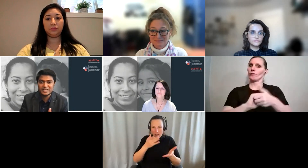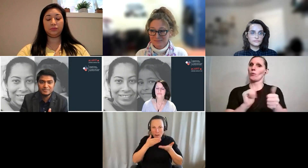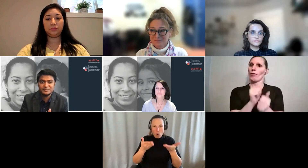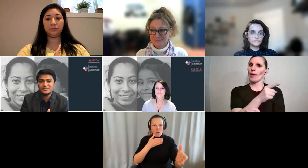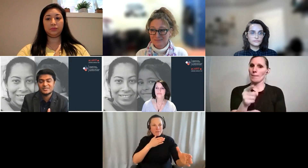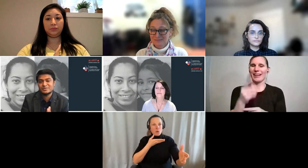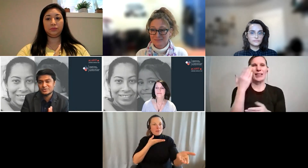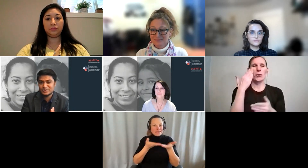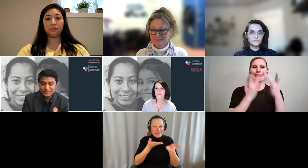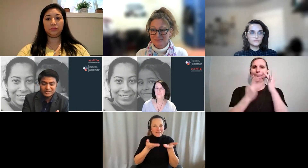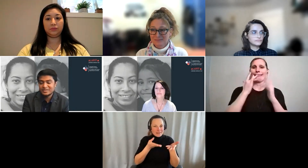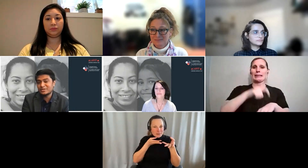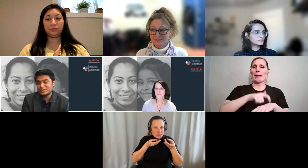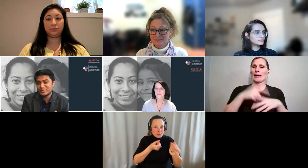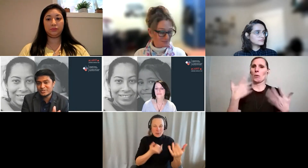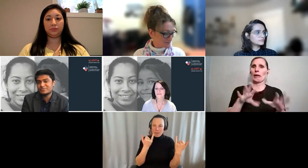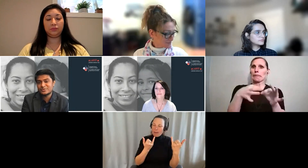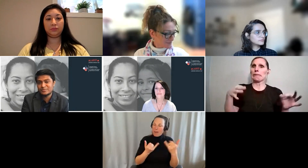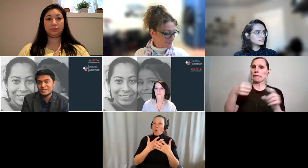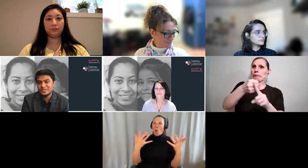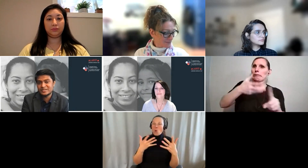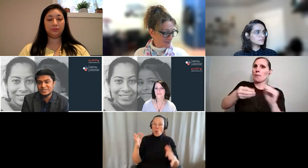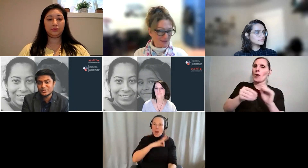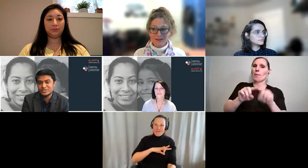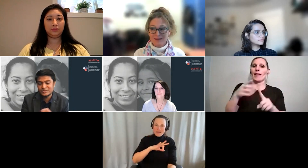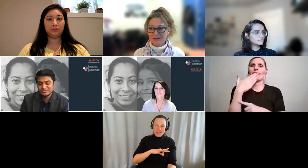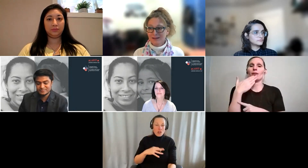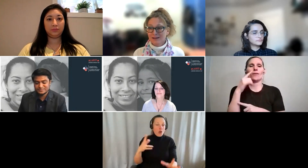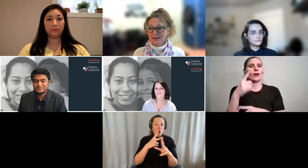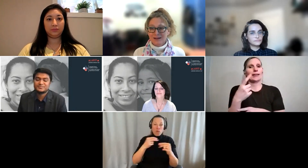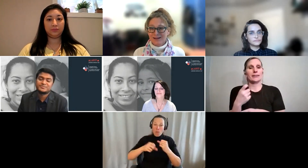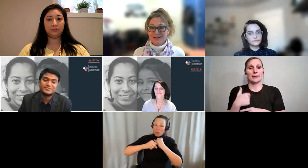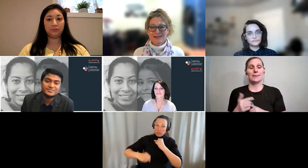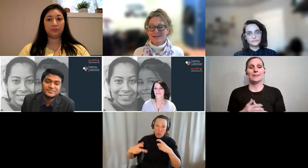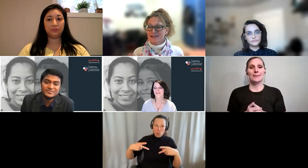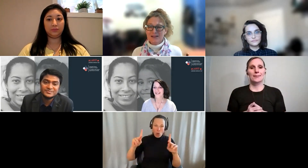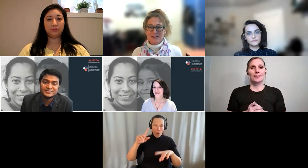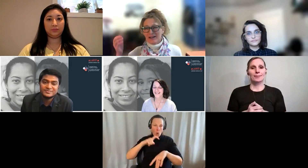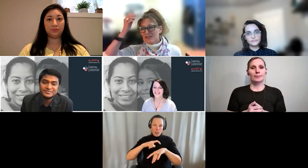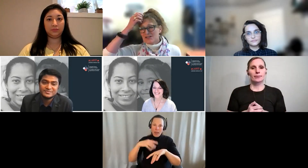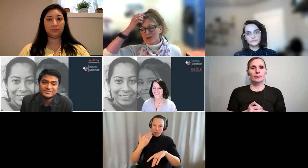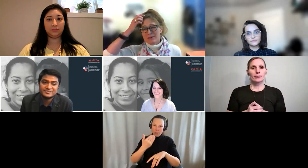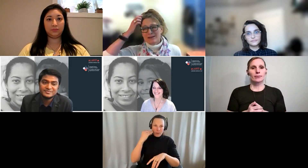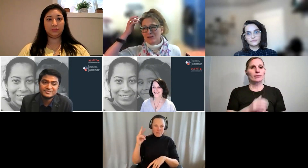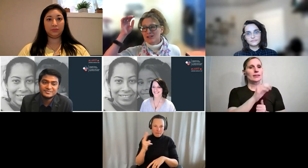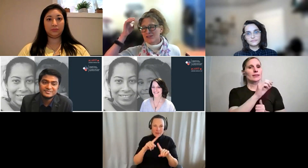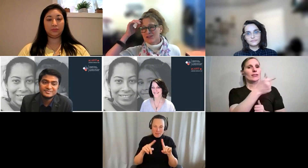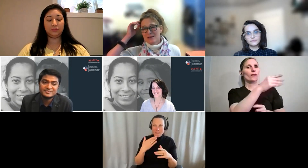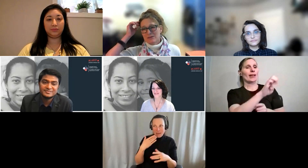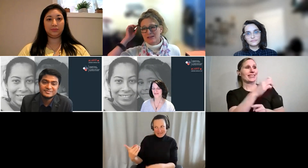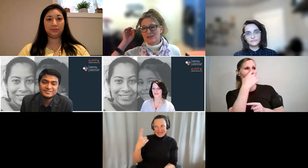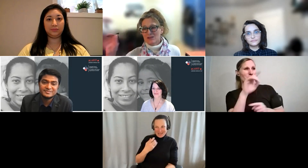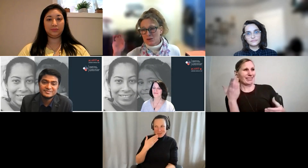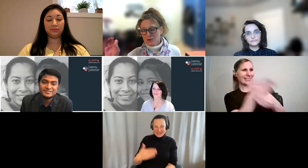Je n'irai pas trop loin par manque de temps, mais merci d'avoir mentionné cette question. Donc, si je peux